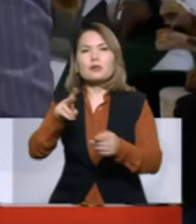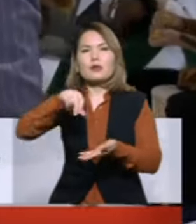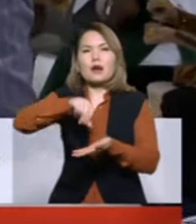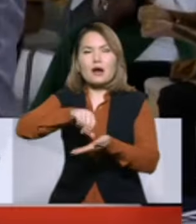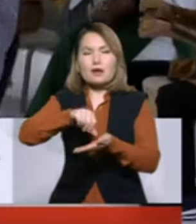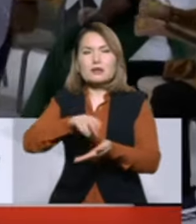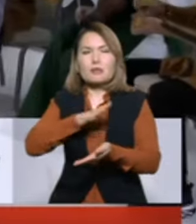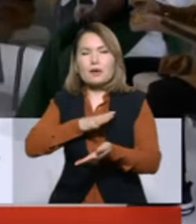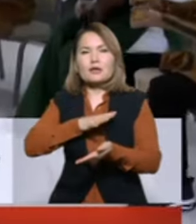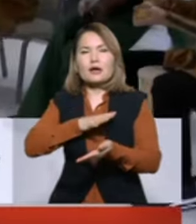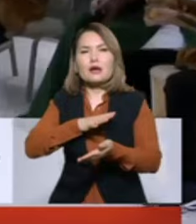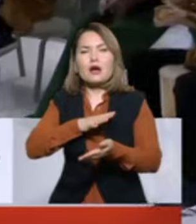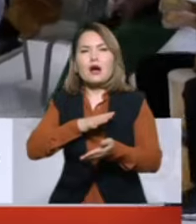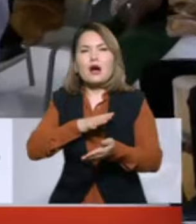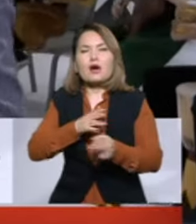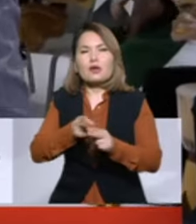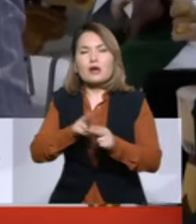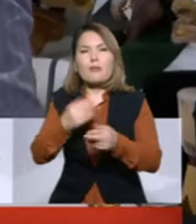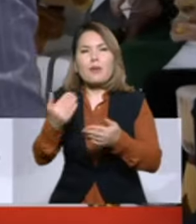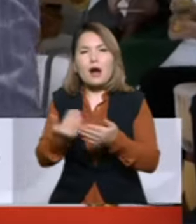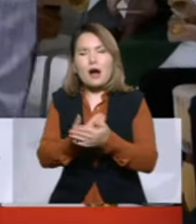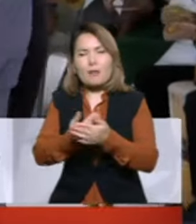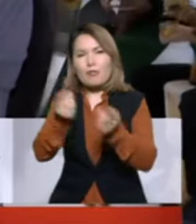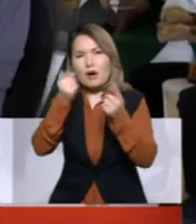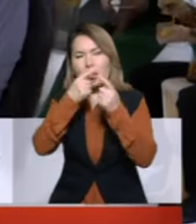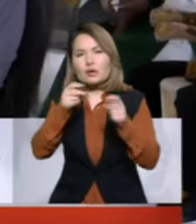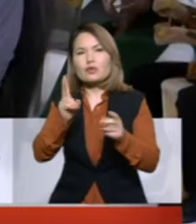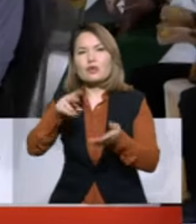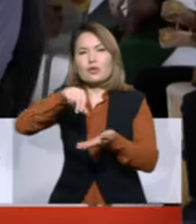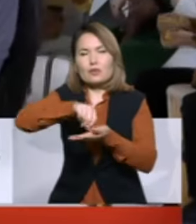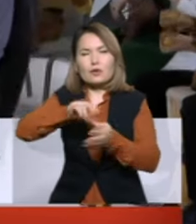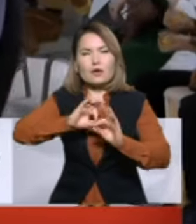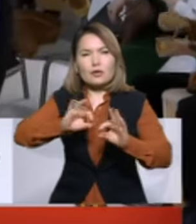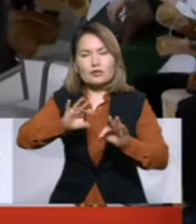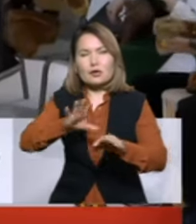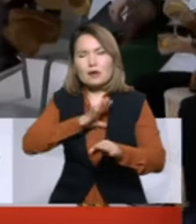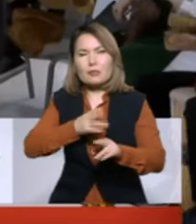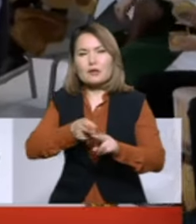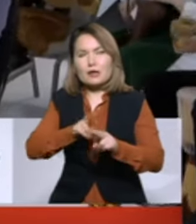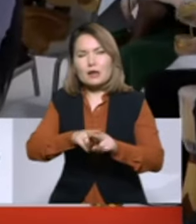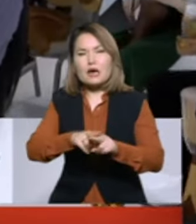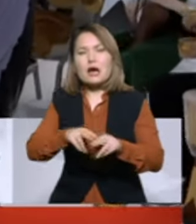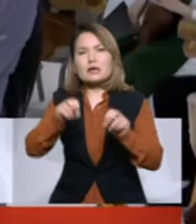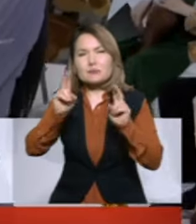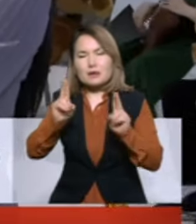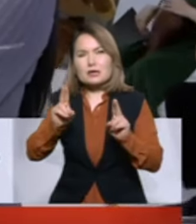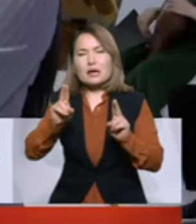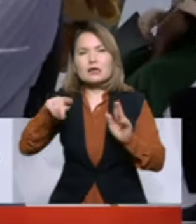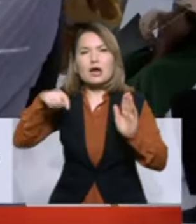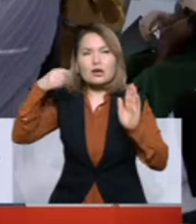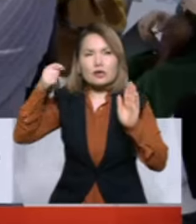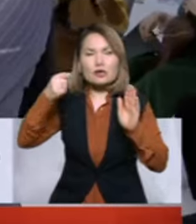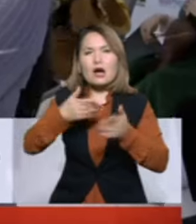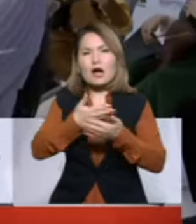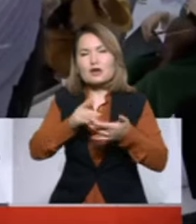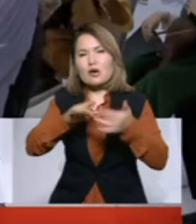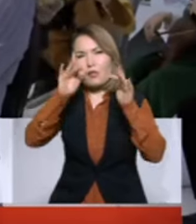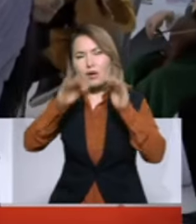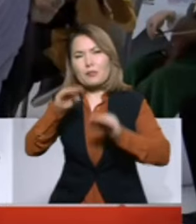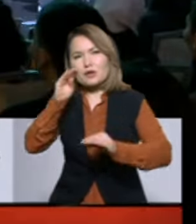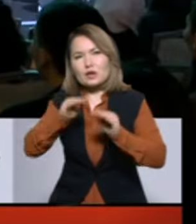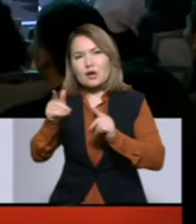жатыр? Ауылларға кімдер ақпаратты беруде? Бұл форумға контент өндірушілер қатысып жатыр. Тұтынушылар емес, контент